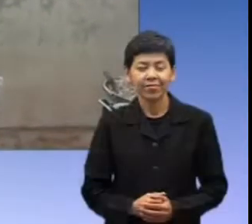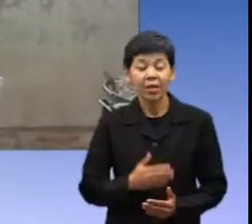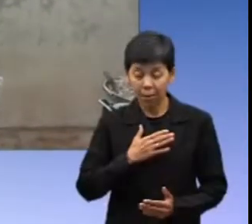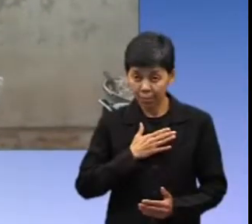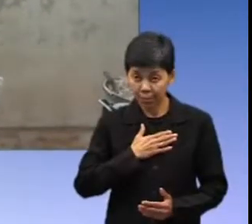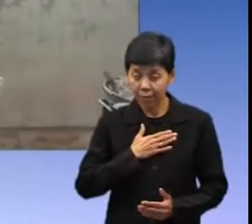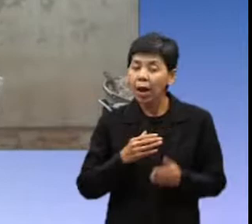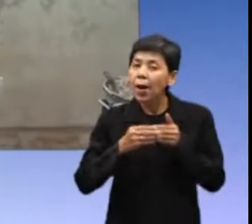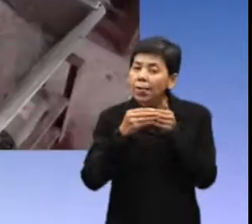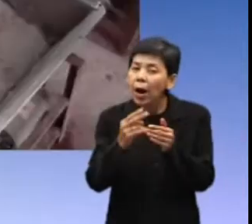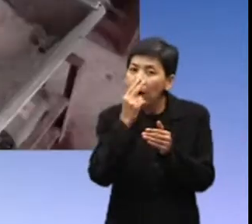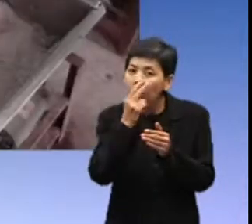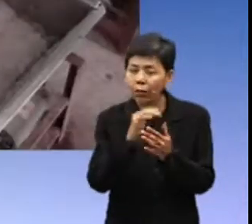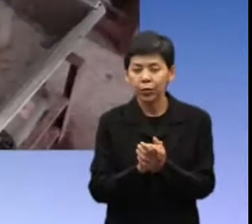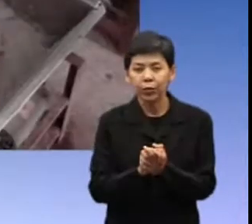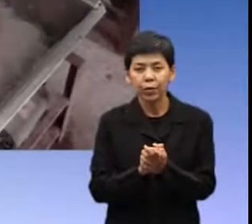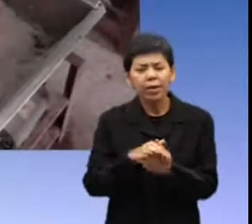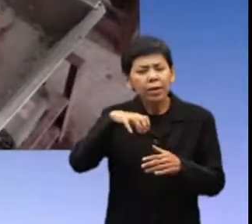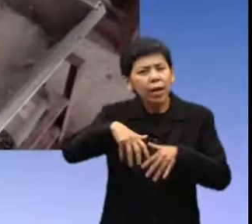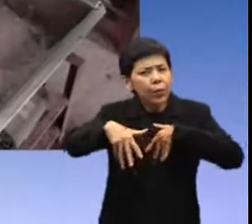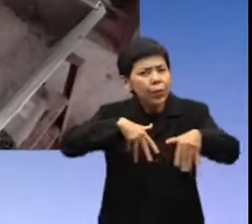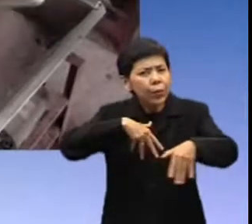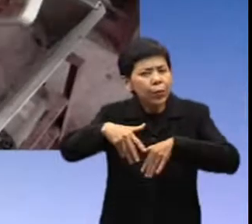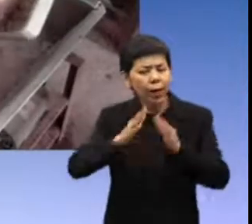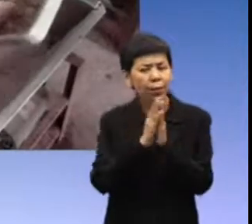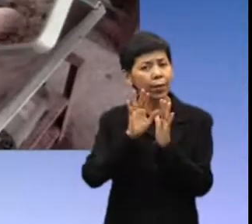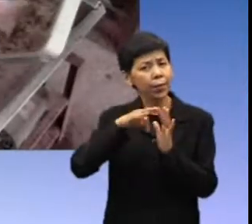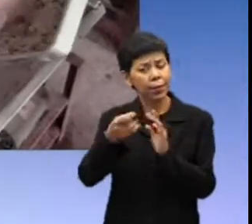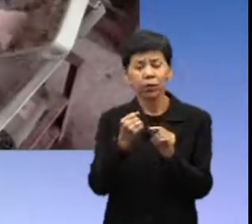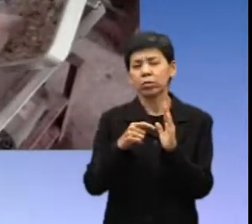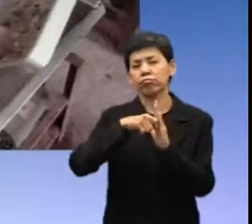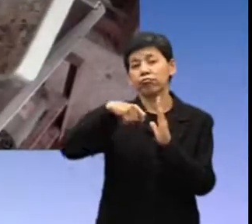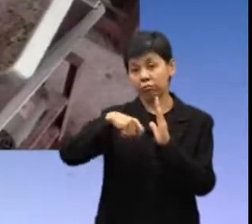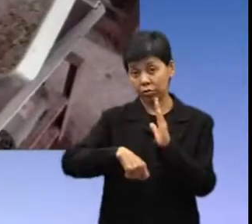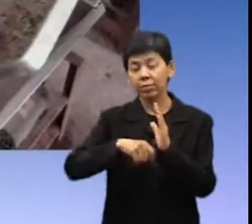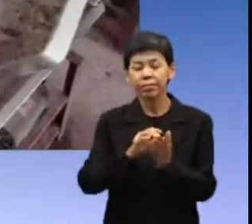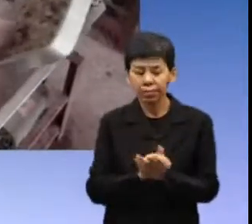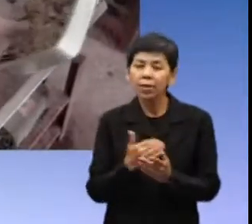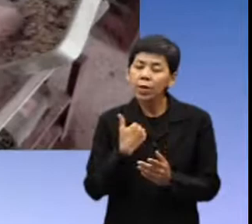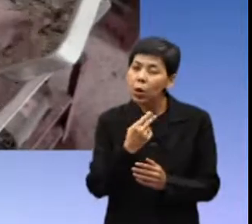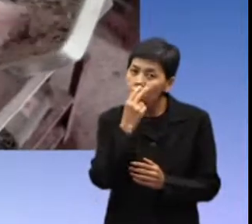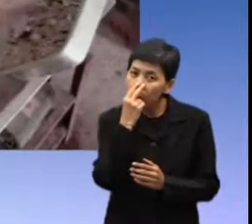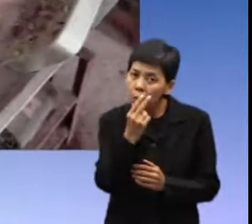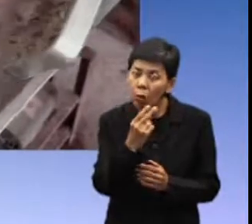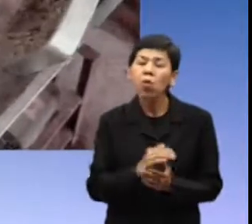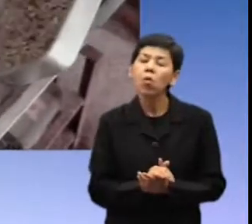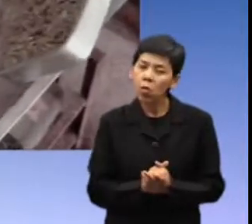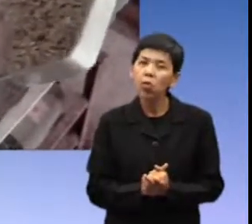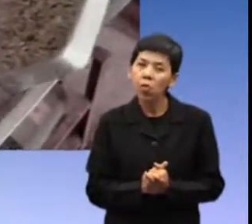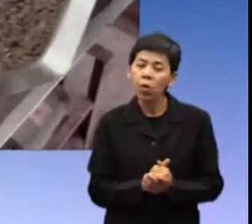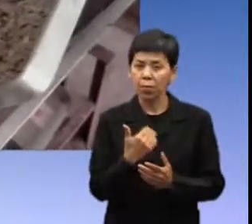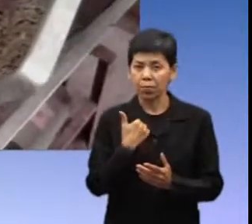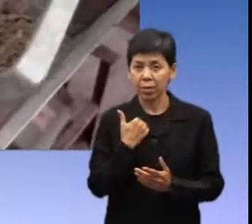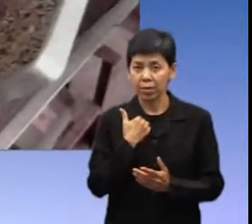ผมพาท่านผู้ชมมาที่ชุมชนศาลเจ้าแม่กวนอิมที่ปากช่องจังหวัดนครราชสีมาตามมาดูกันชัดๆ